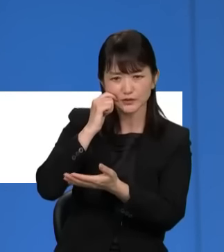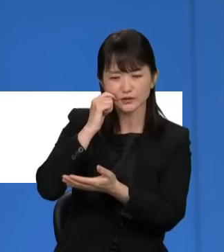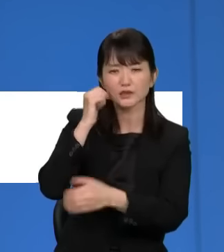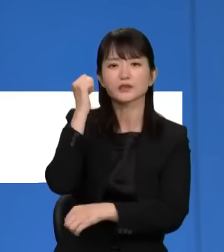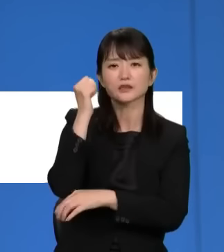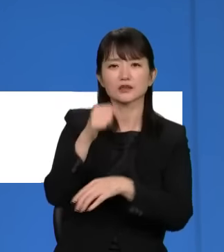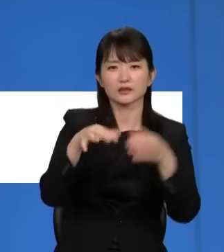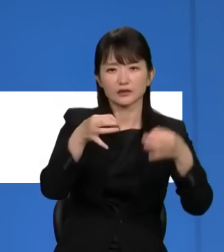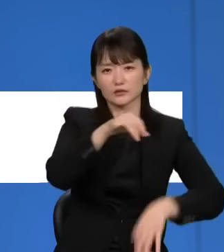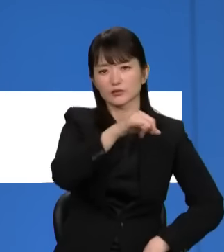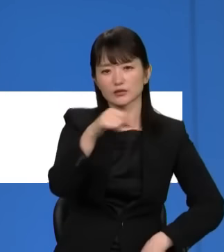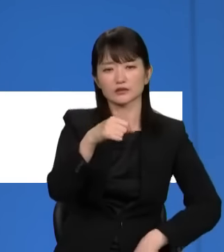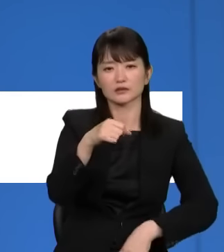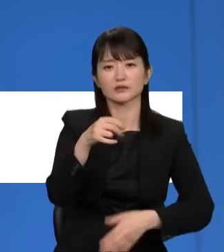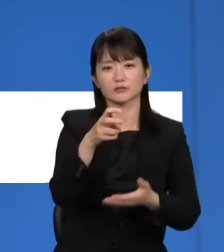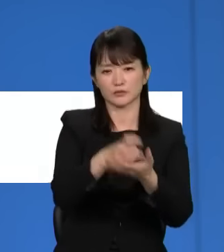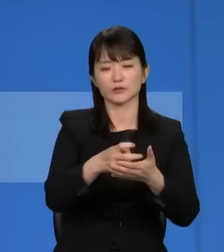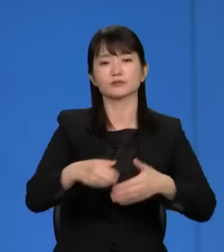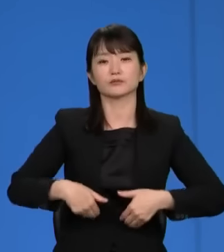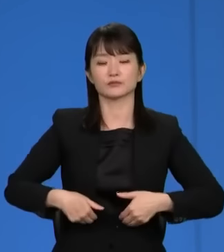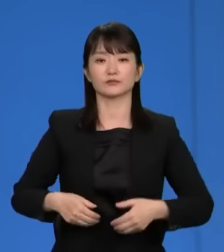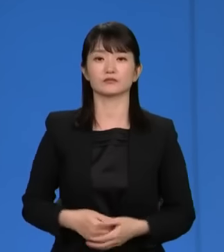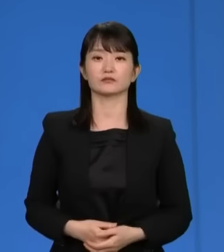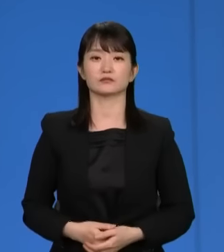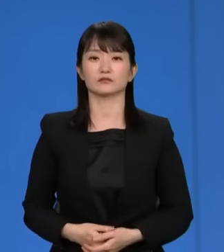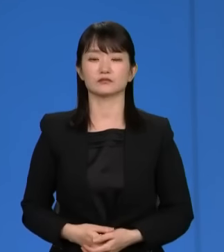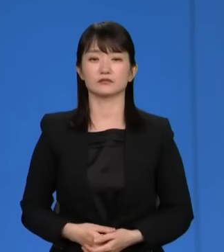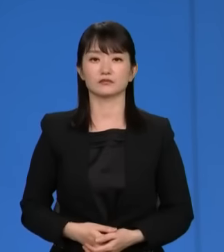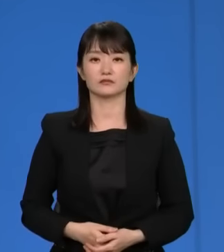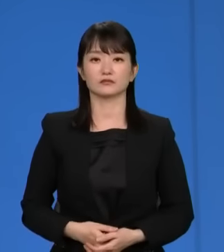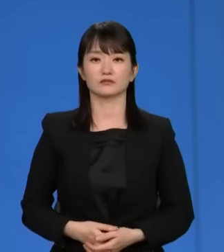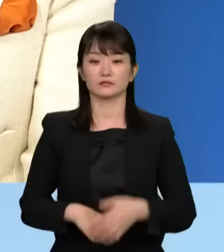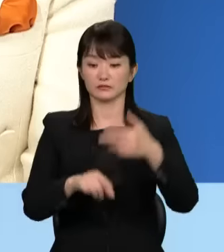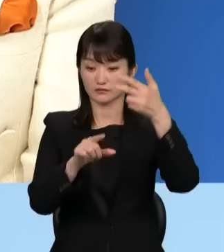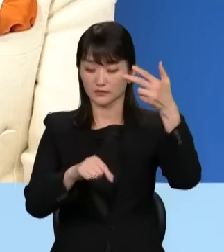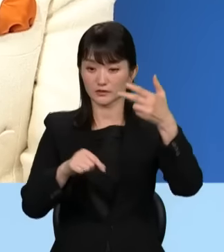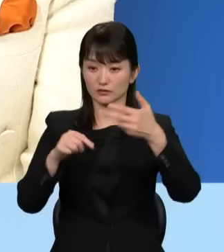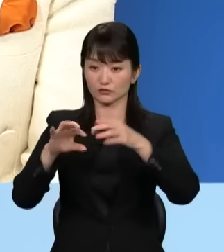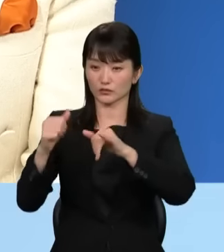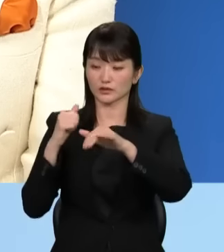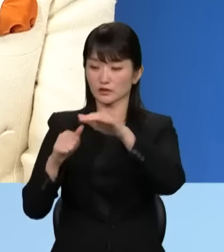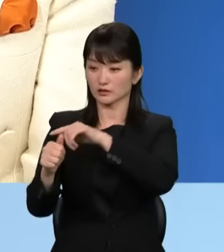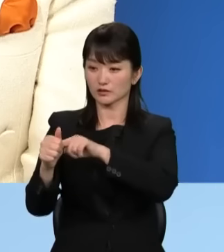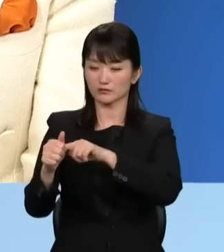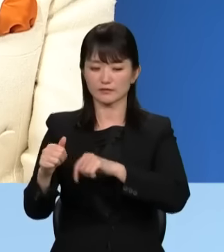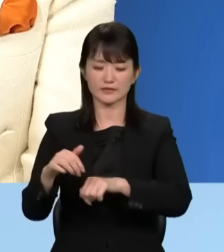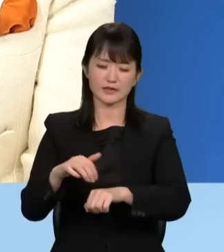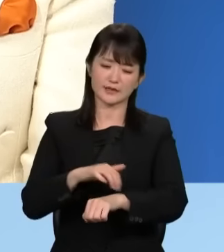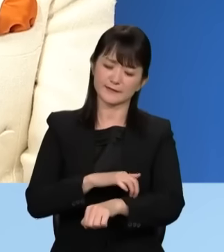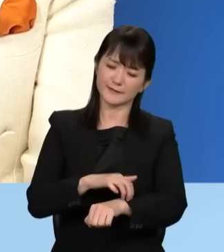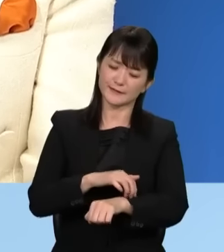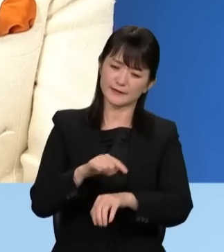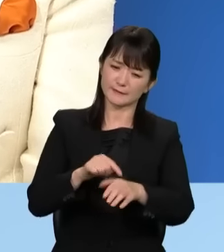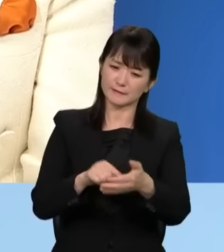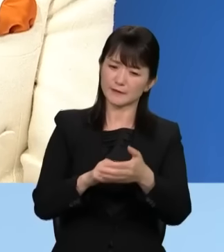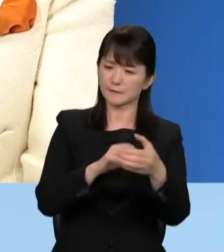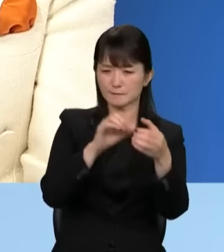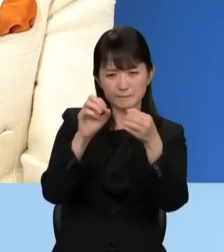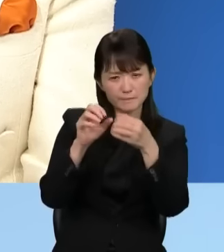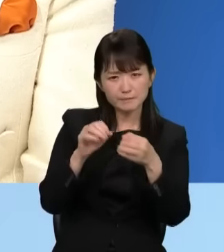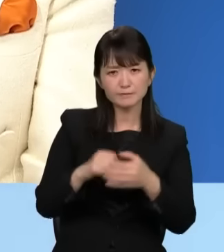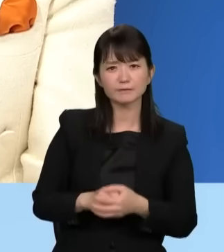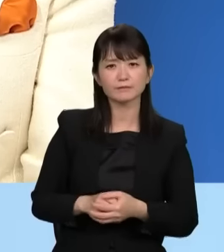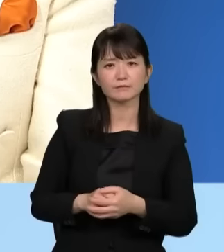김건희 법이 필요하다라고 생각합니다네 그때 한동훈 대표에 대한 좀 불편한 마음을 좀 얘기를 했을 때 어